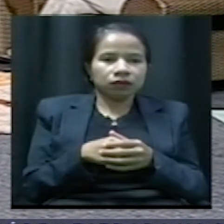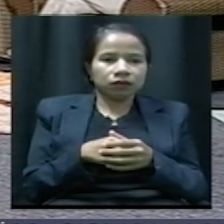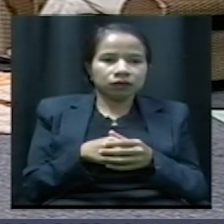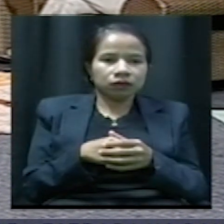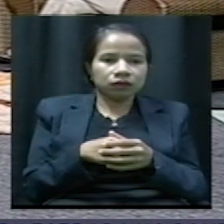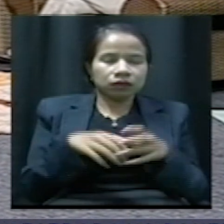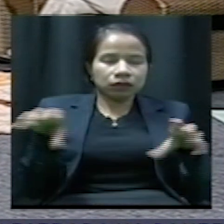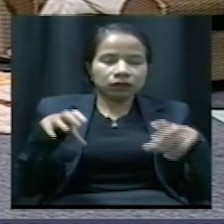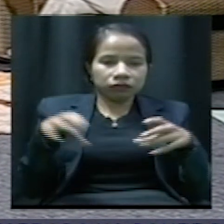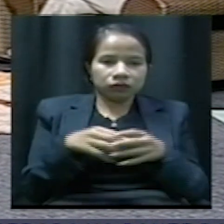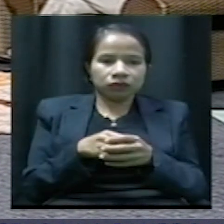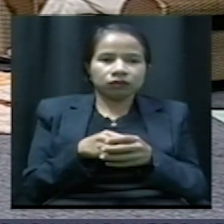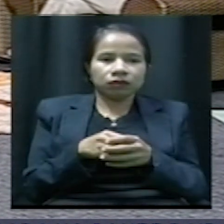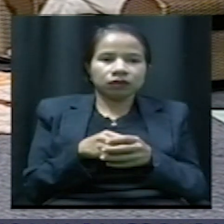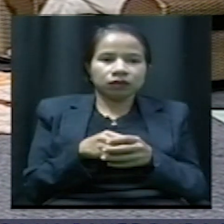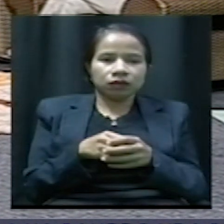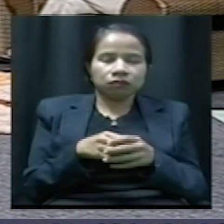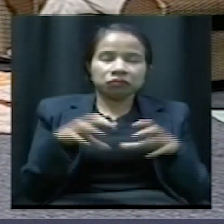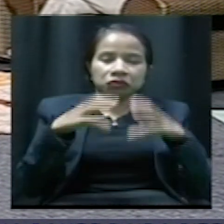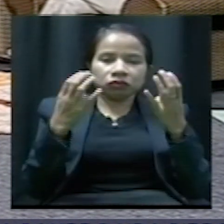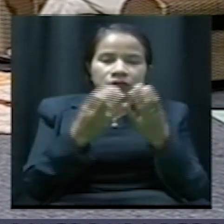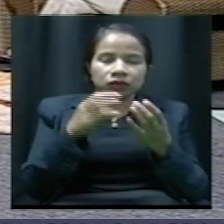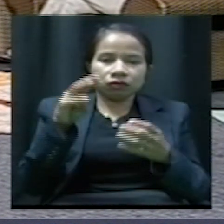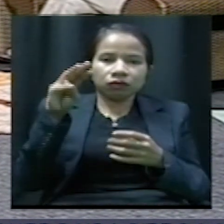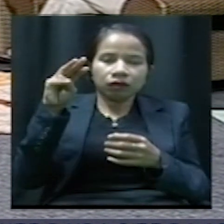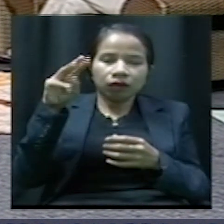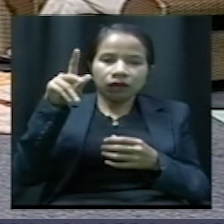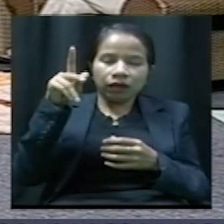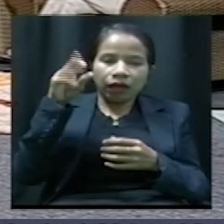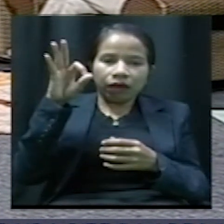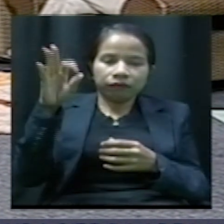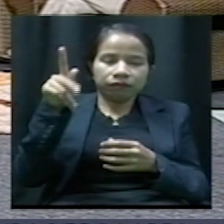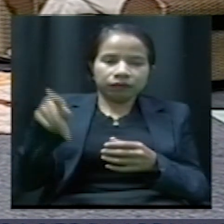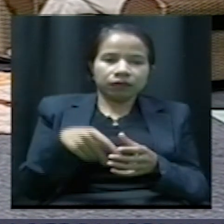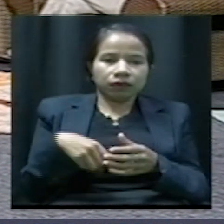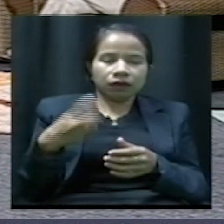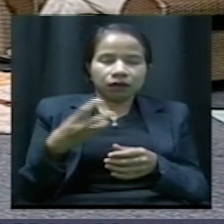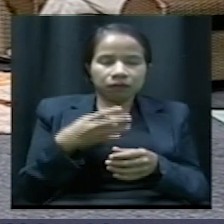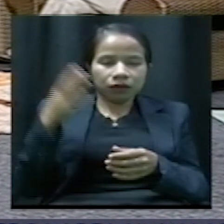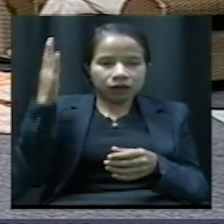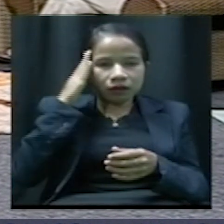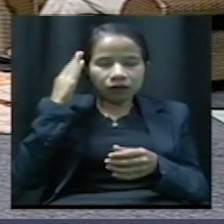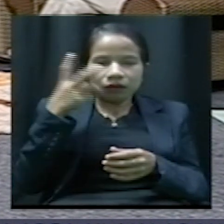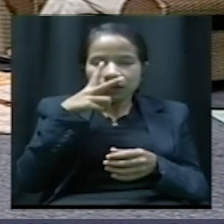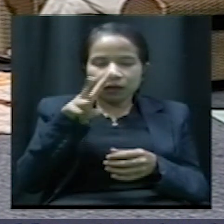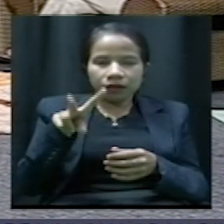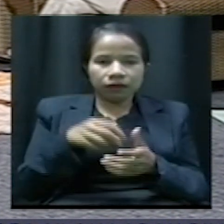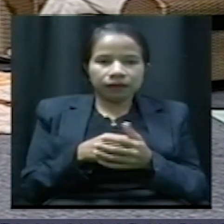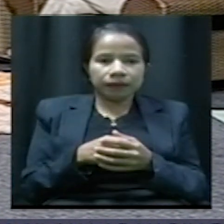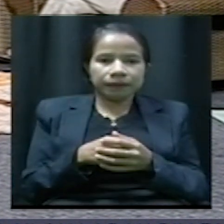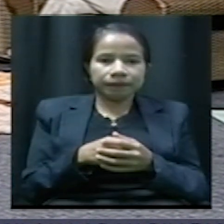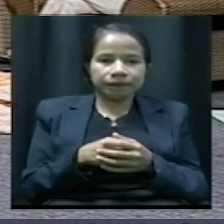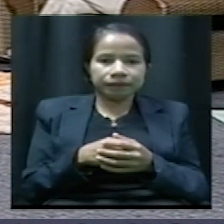institusional liu komision fungsian publika sei halo mudansa ida ben bemaka ita ami aminia observa aminia ka hare